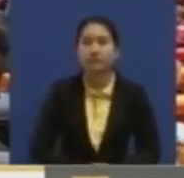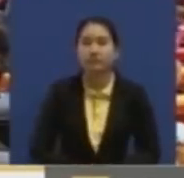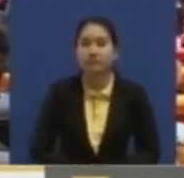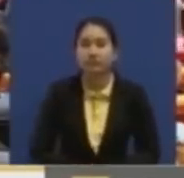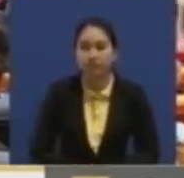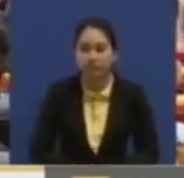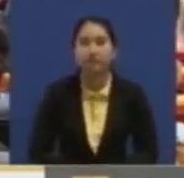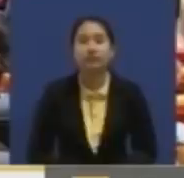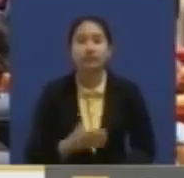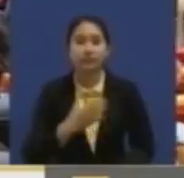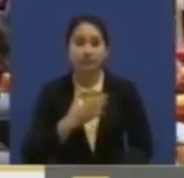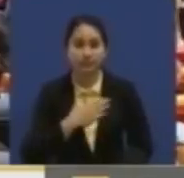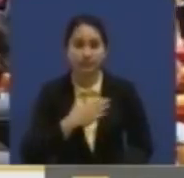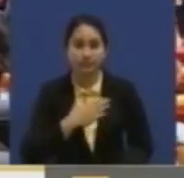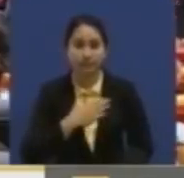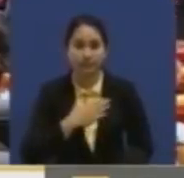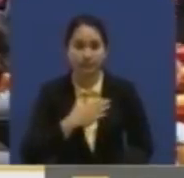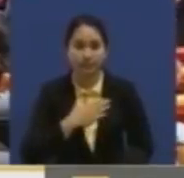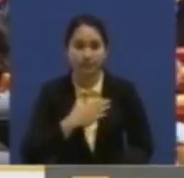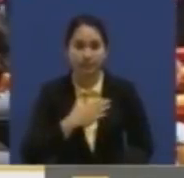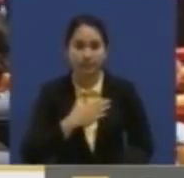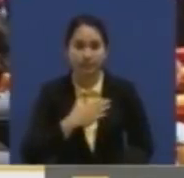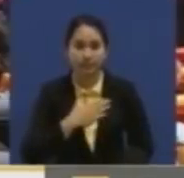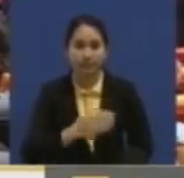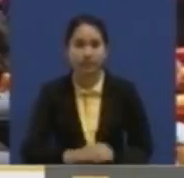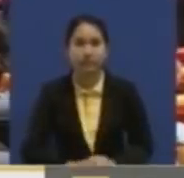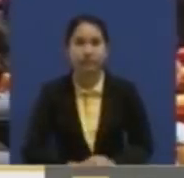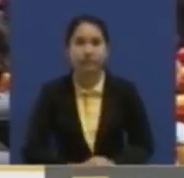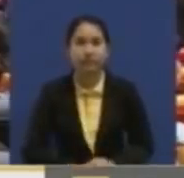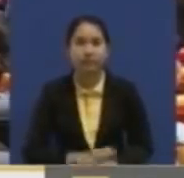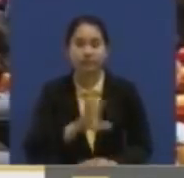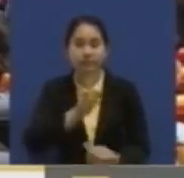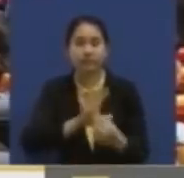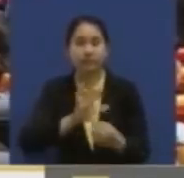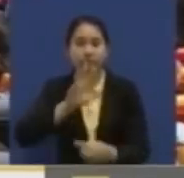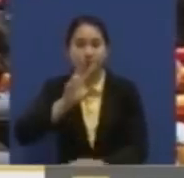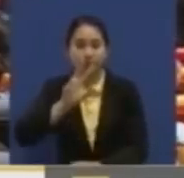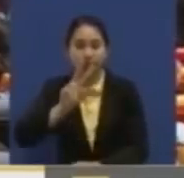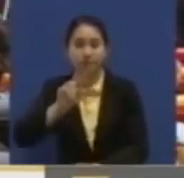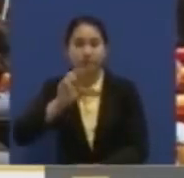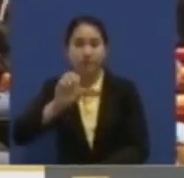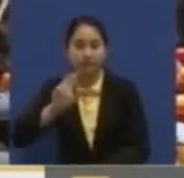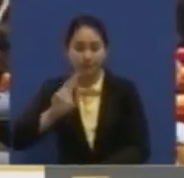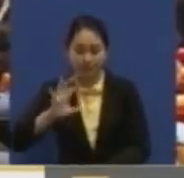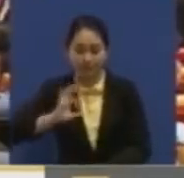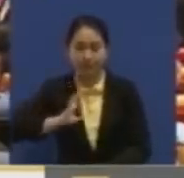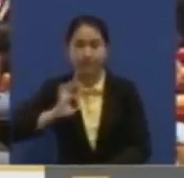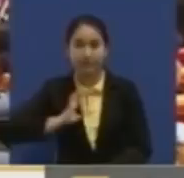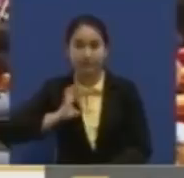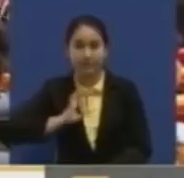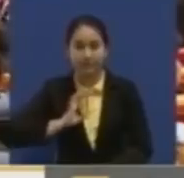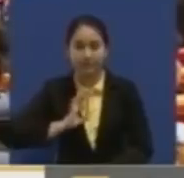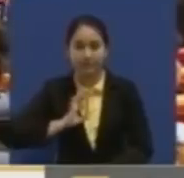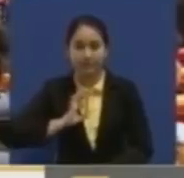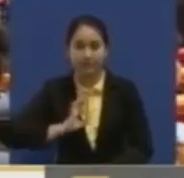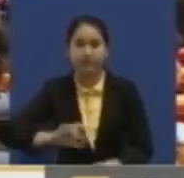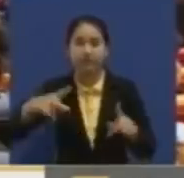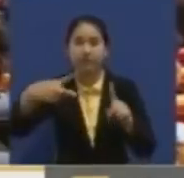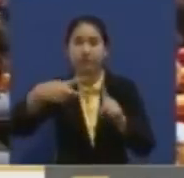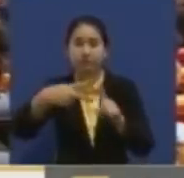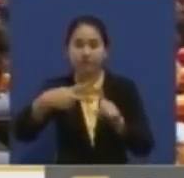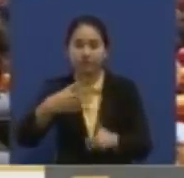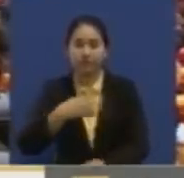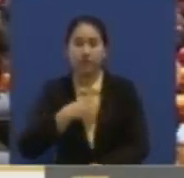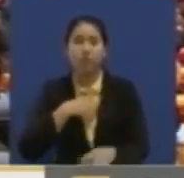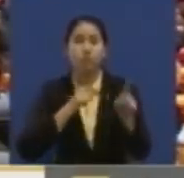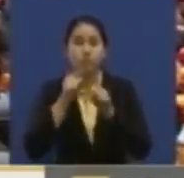ค่ะดิฉันพนิกาวานิชบัญชีรายชื่อพรรคอนาคตใหม่นะคะมีข้อกังวลอยากหารือกับท่านประธาน